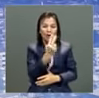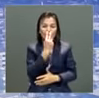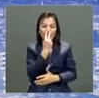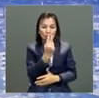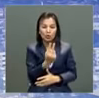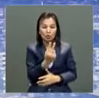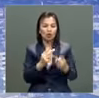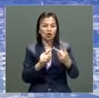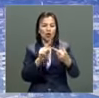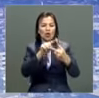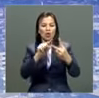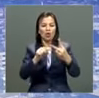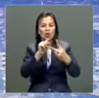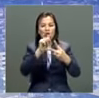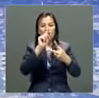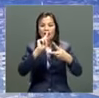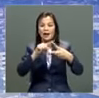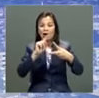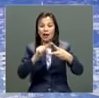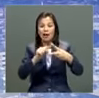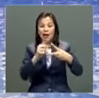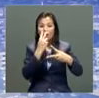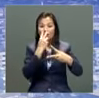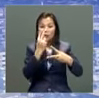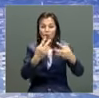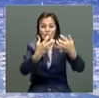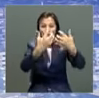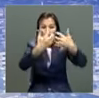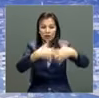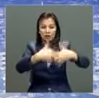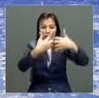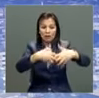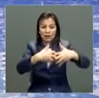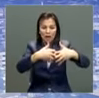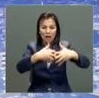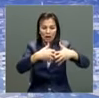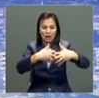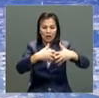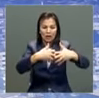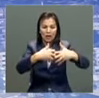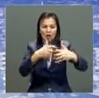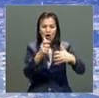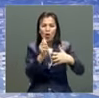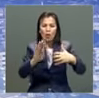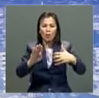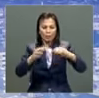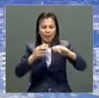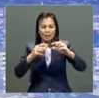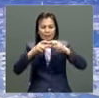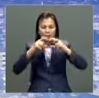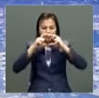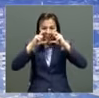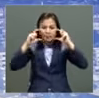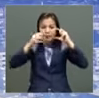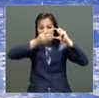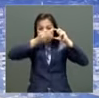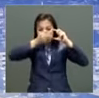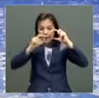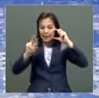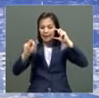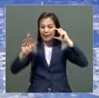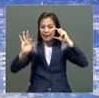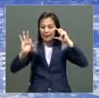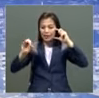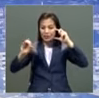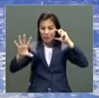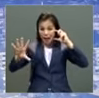รื่องที่1คือไปดูเรื่องเครื่องอบหน้ากาก N95 นะครับท่านคงเคยได้ยินได้ทราบนะครับ